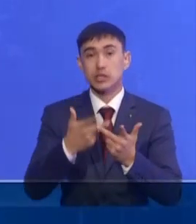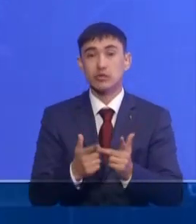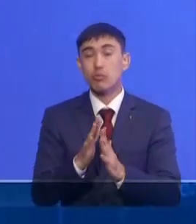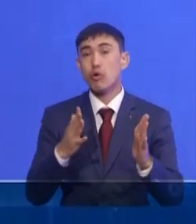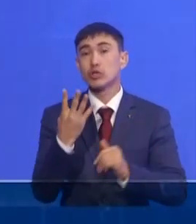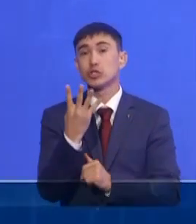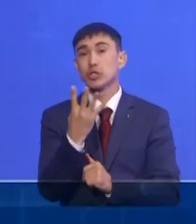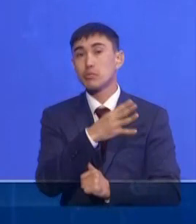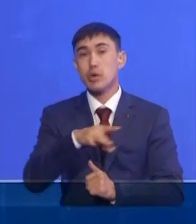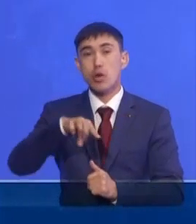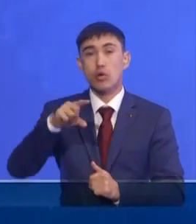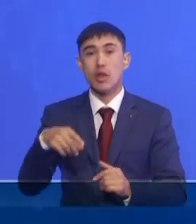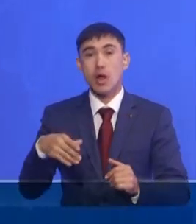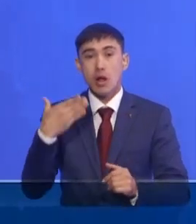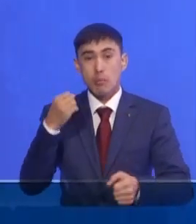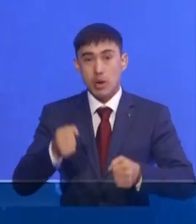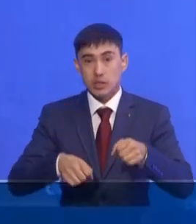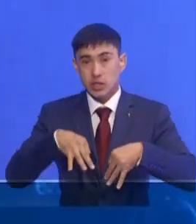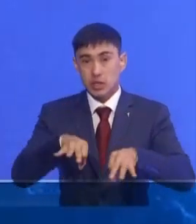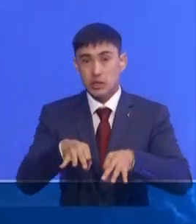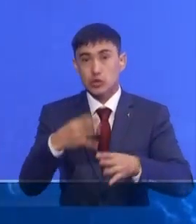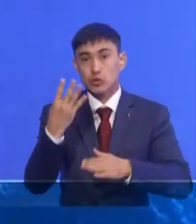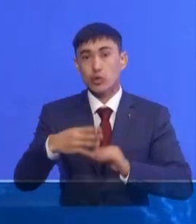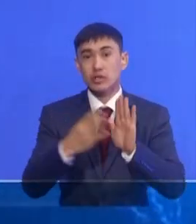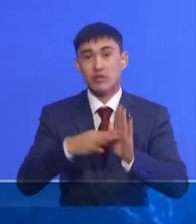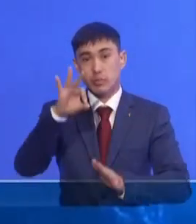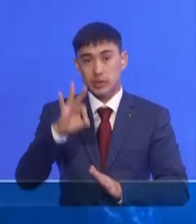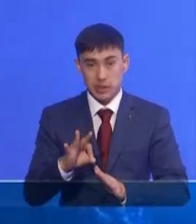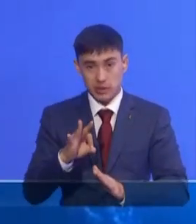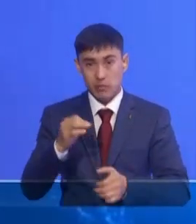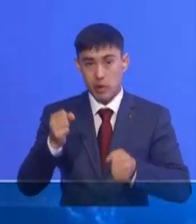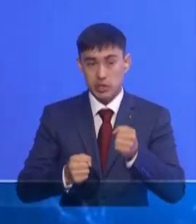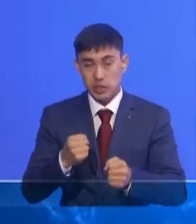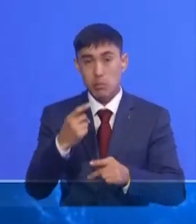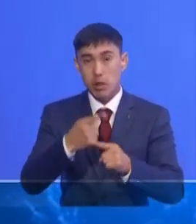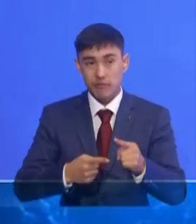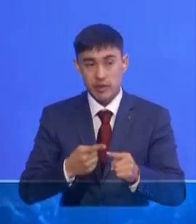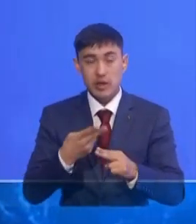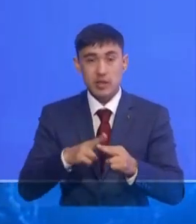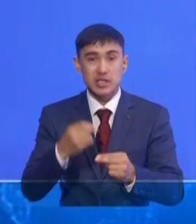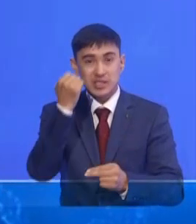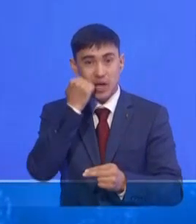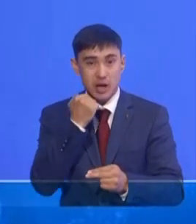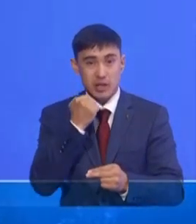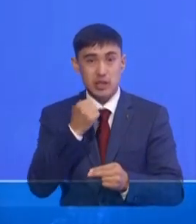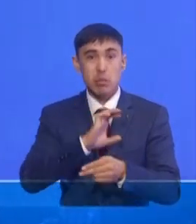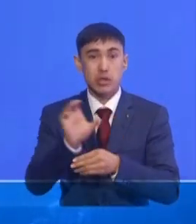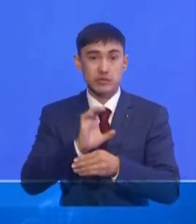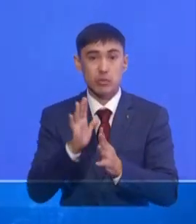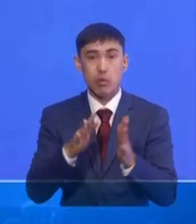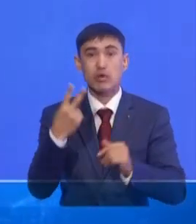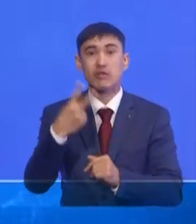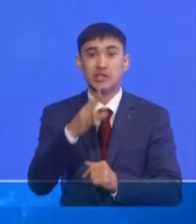насчитывается более 4 миллионов легковых автомобилей. 49% от этого числа, то есть половина, являются старыми или произведены